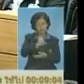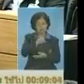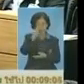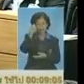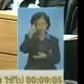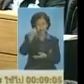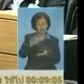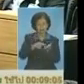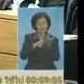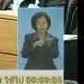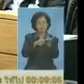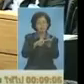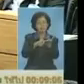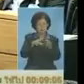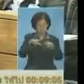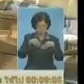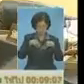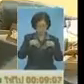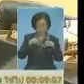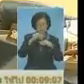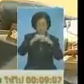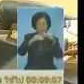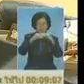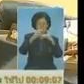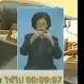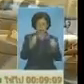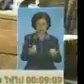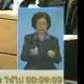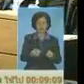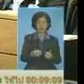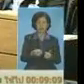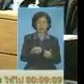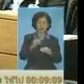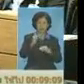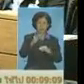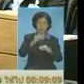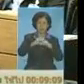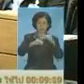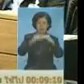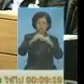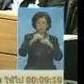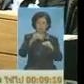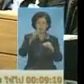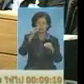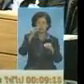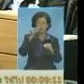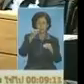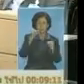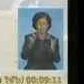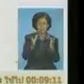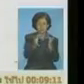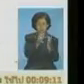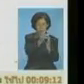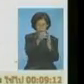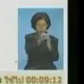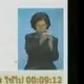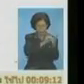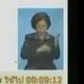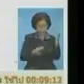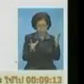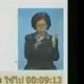เป็นคนเสนอเห็นชอบโครงการนี้ครับโครงการที่ท่านต่อว่าว่าไปรวบรายภาคมาเป็นราย